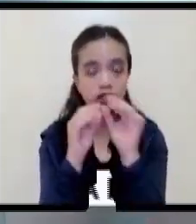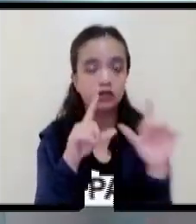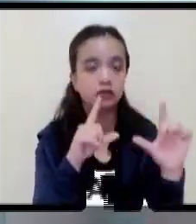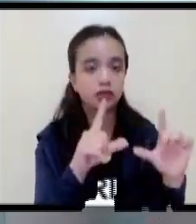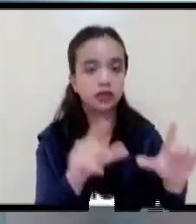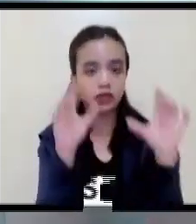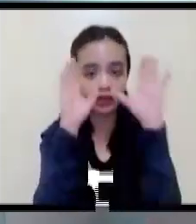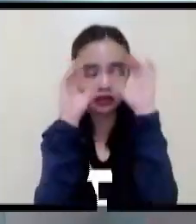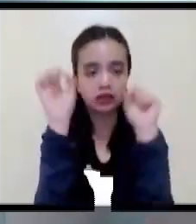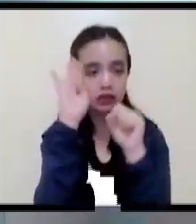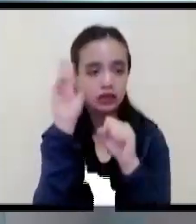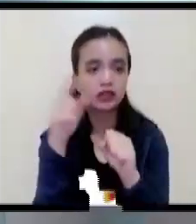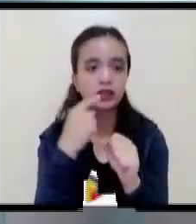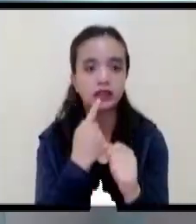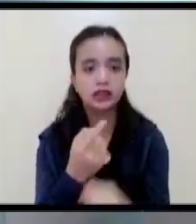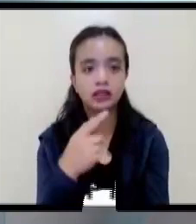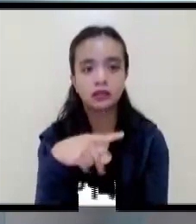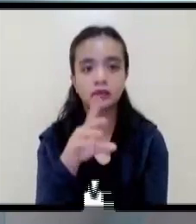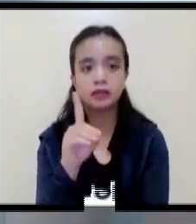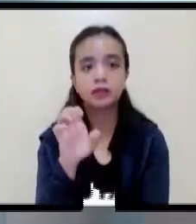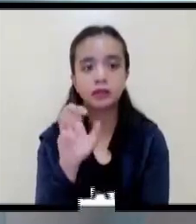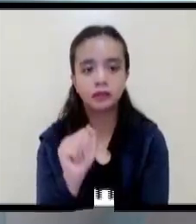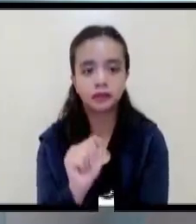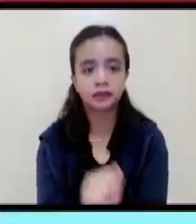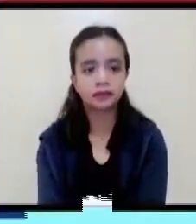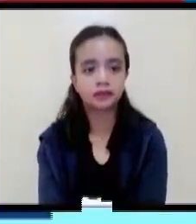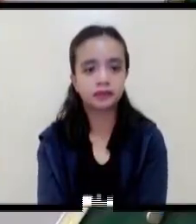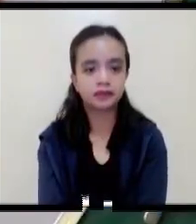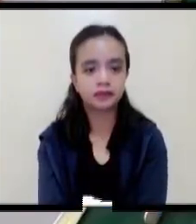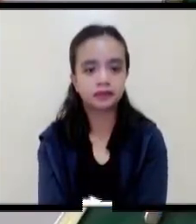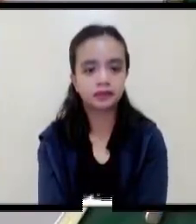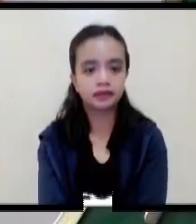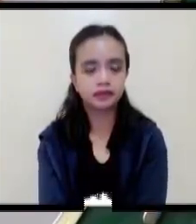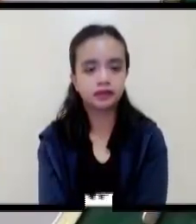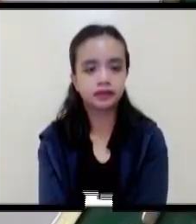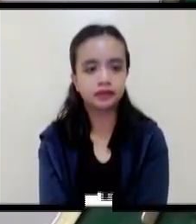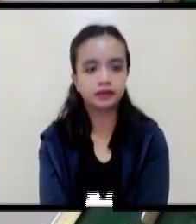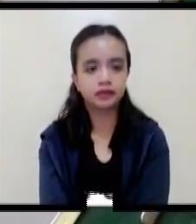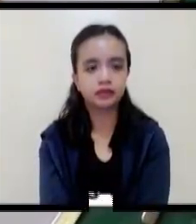o PDEA. Si Patrick De Jesus sa detalye.